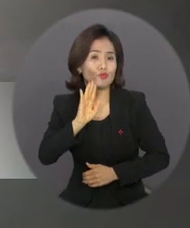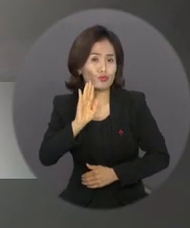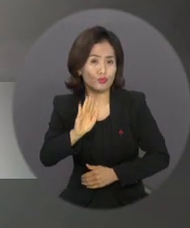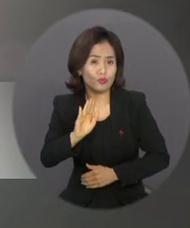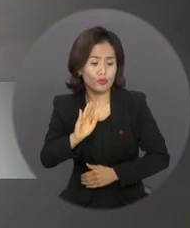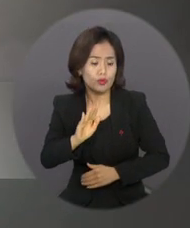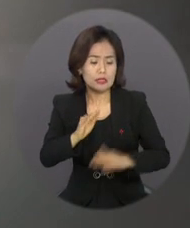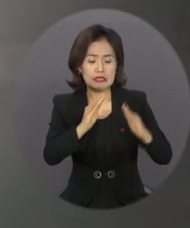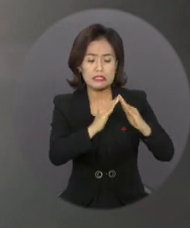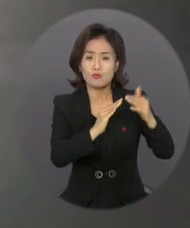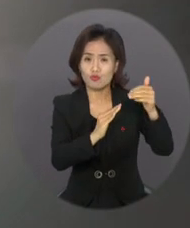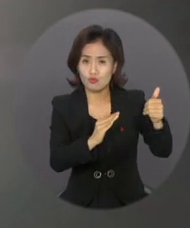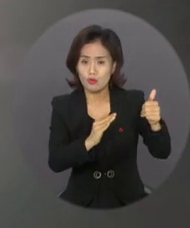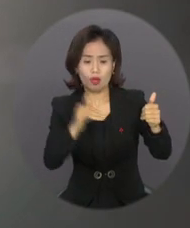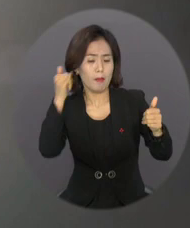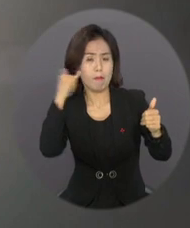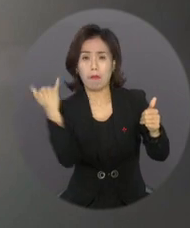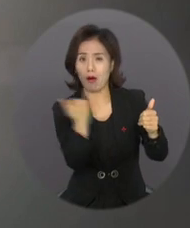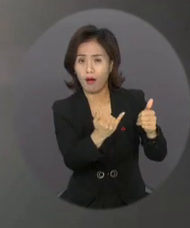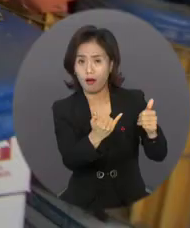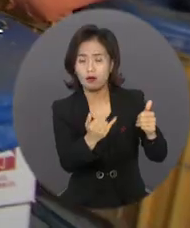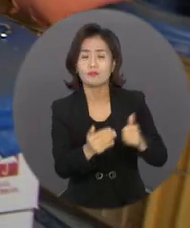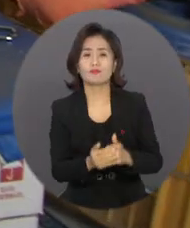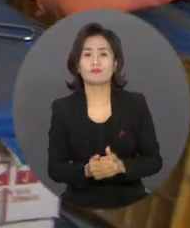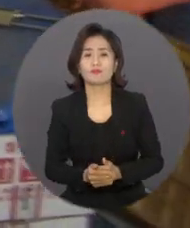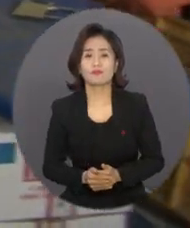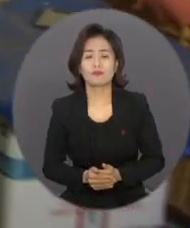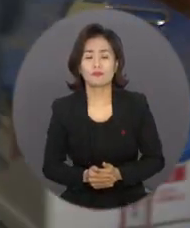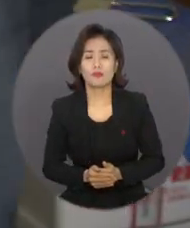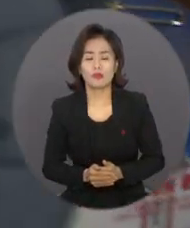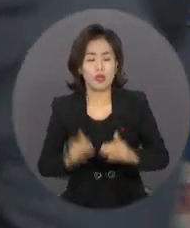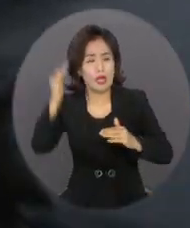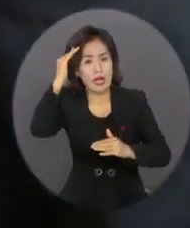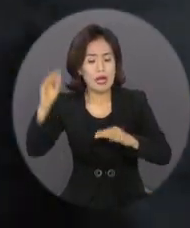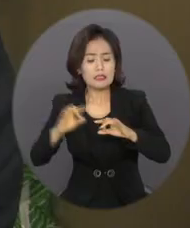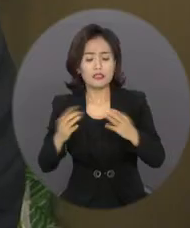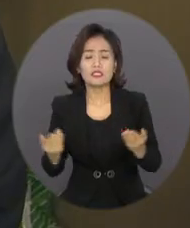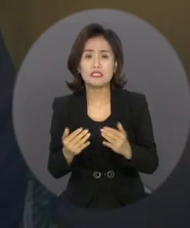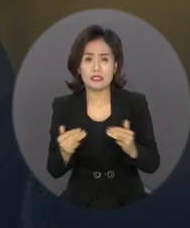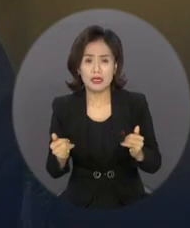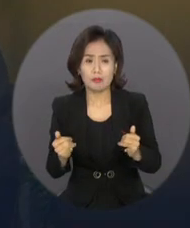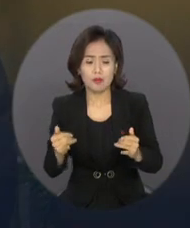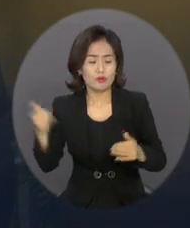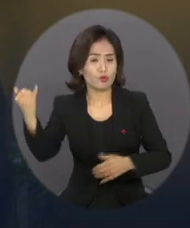뒤 양봉 농민인 집주인에게 한 통에 전화가 걸려왔습니다 한전 직원이었습니다